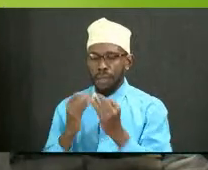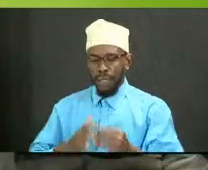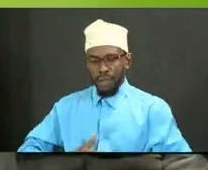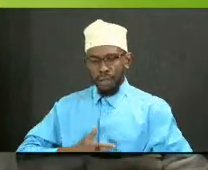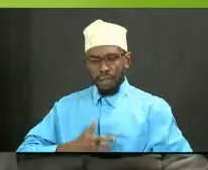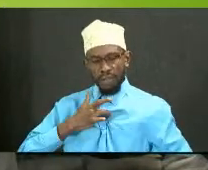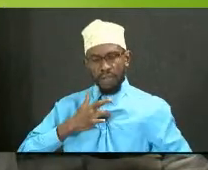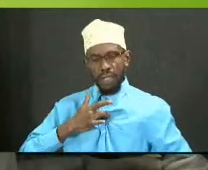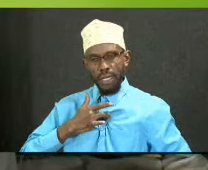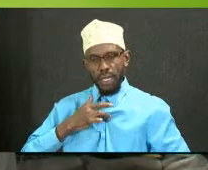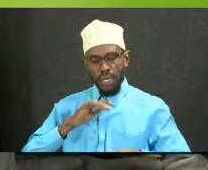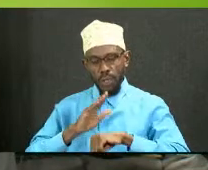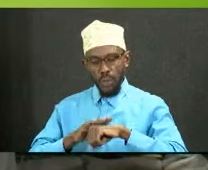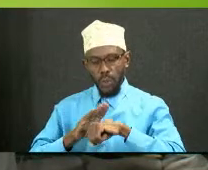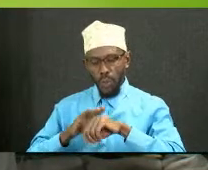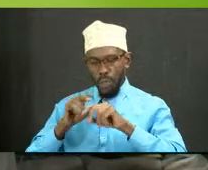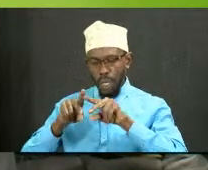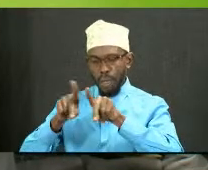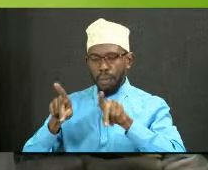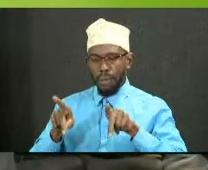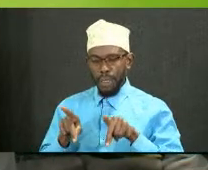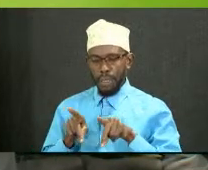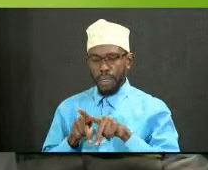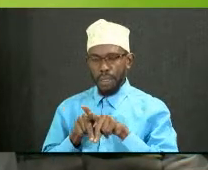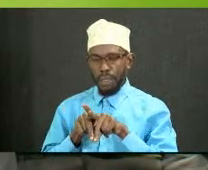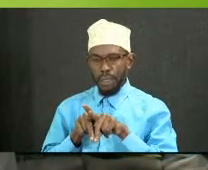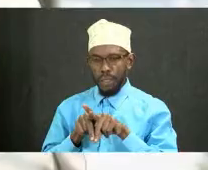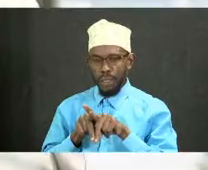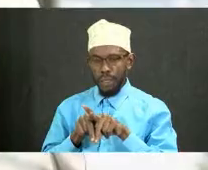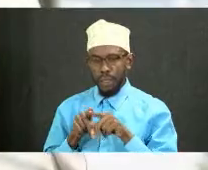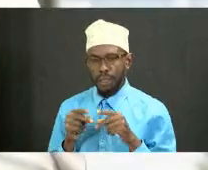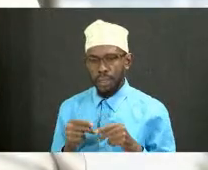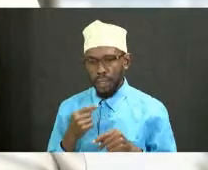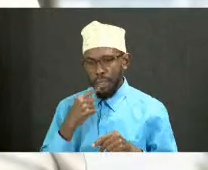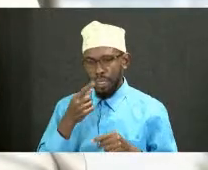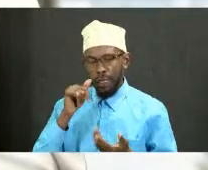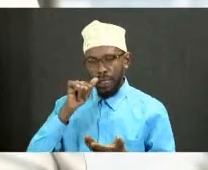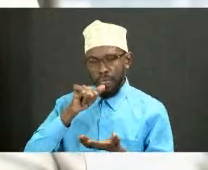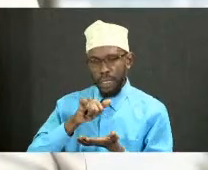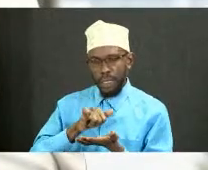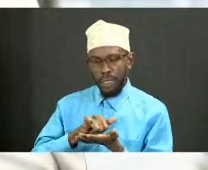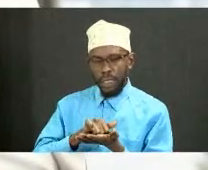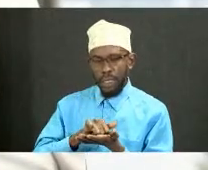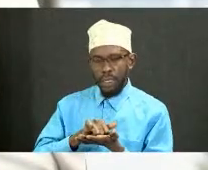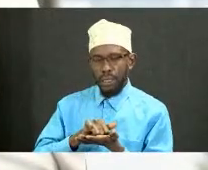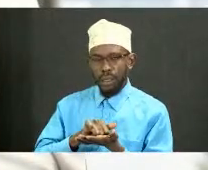kujihisi wapo mahali salama? Kama alivyotanguliza kusema,